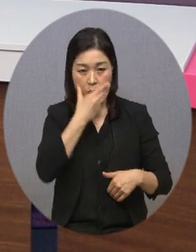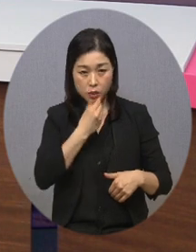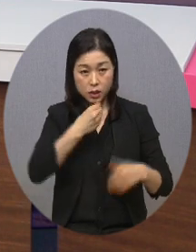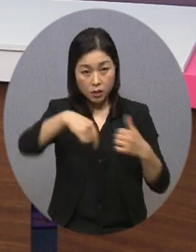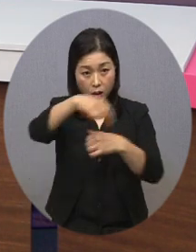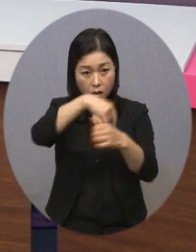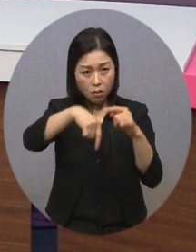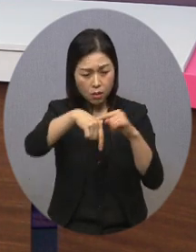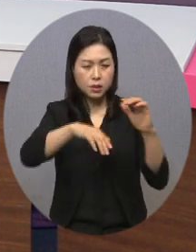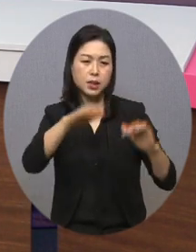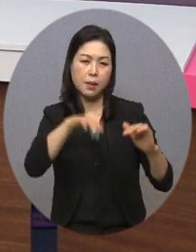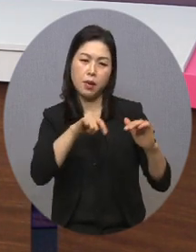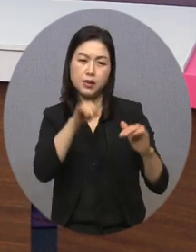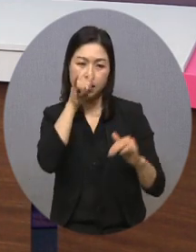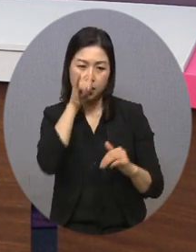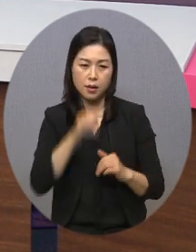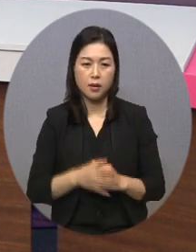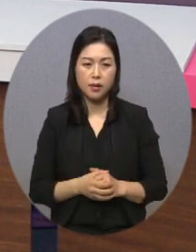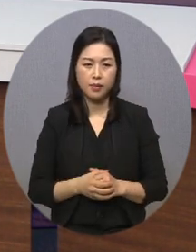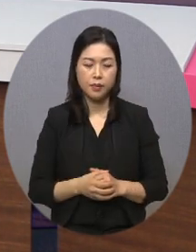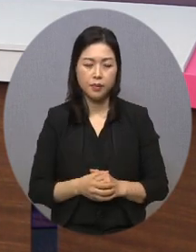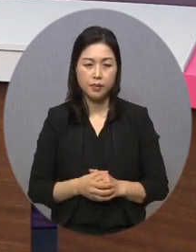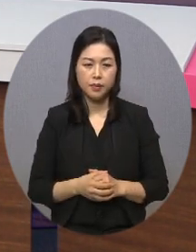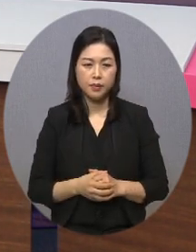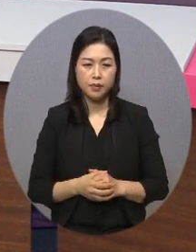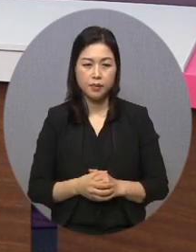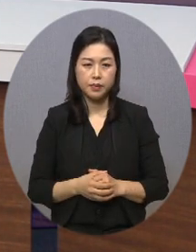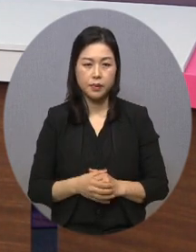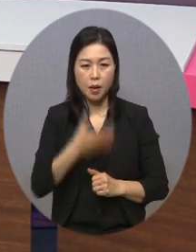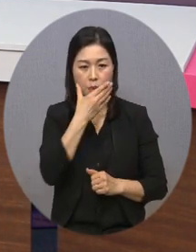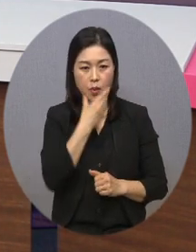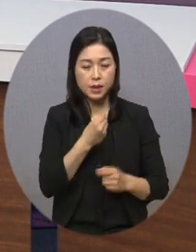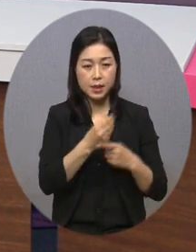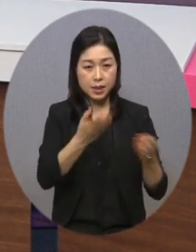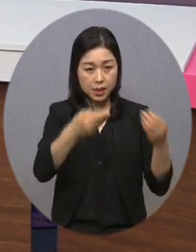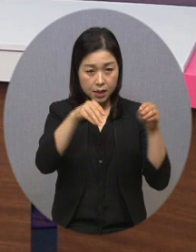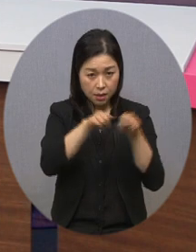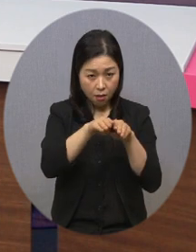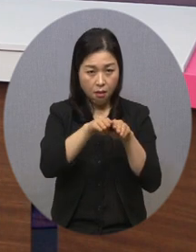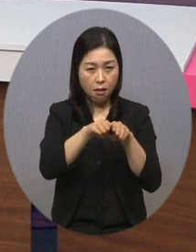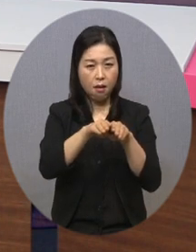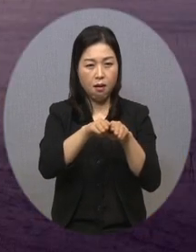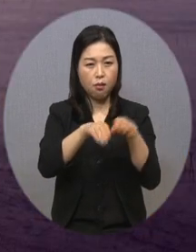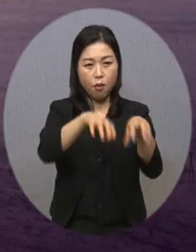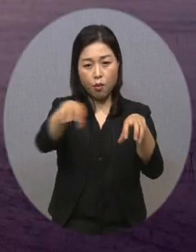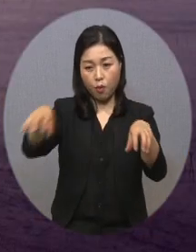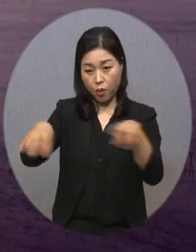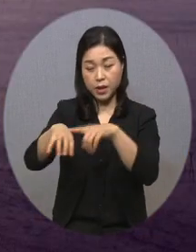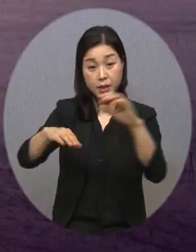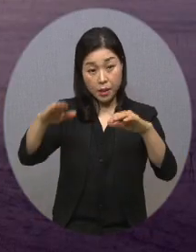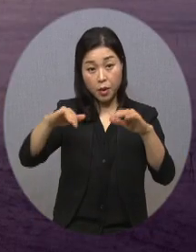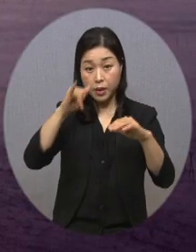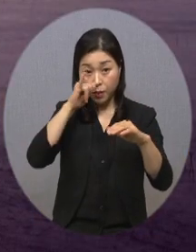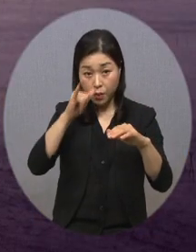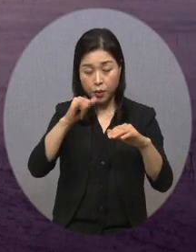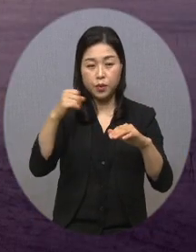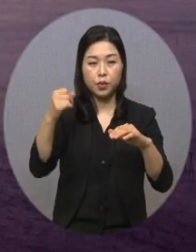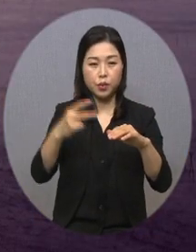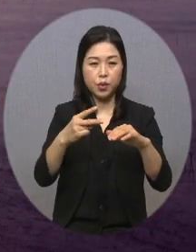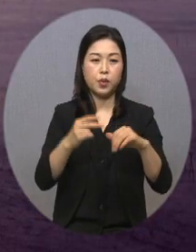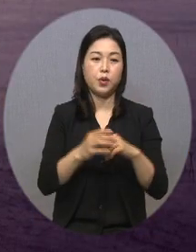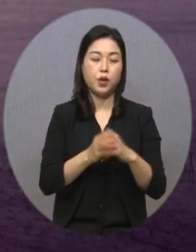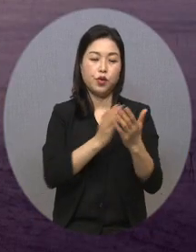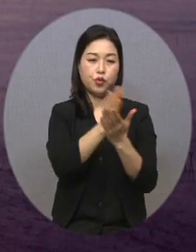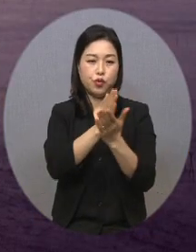겁니다. 좀 전에 말씀하신 것처럼 여러 복지시설 유형별 차별이 존재하고 또 각